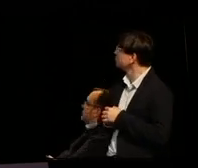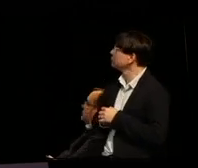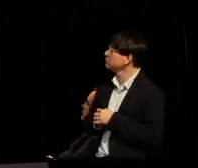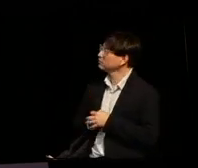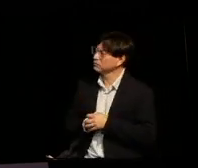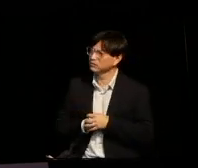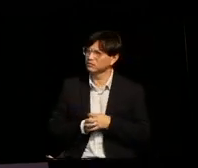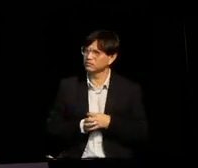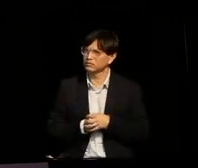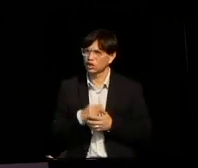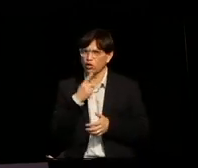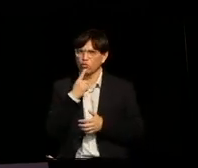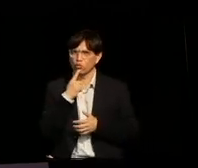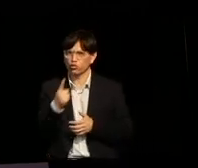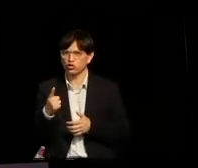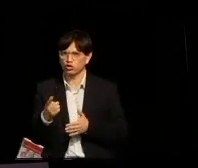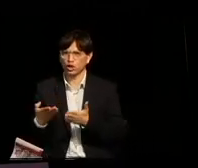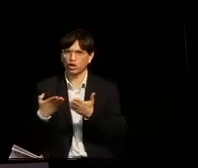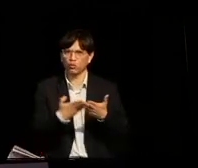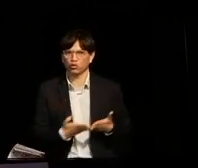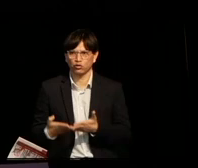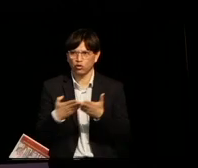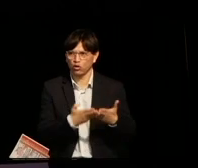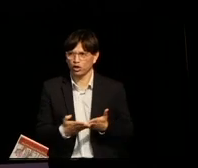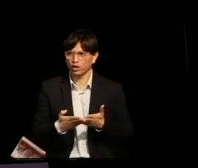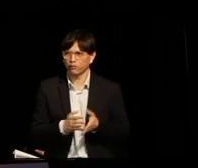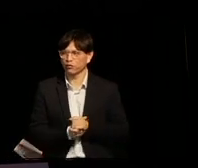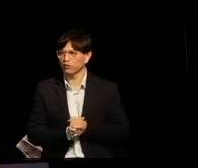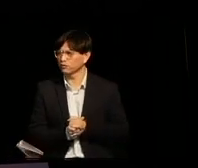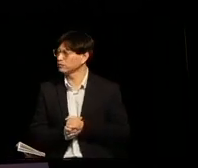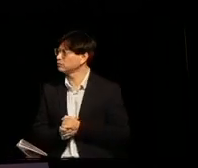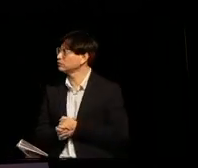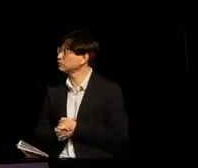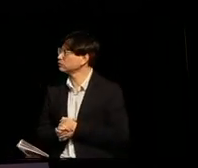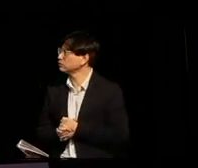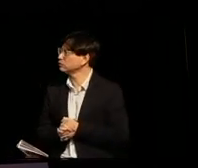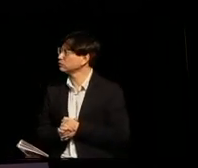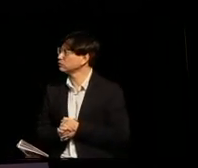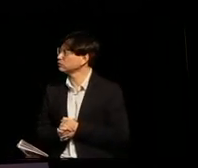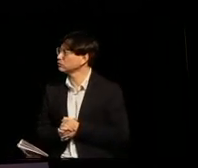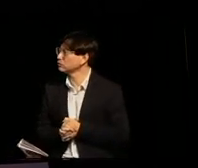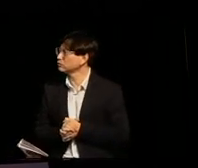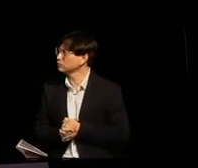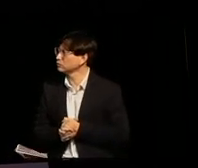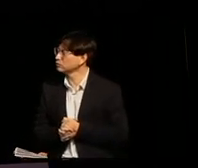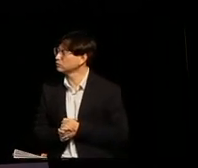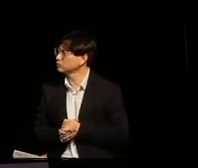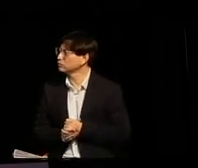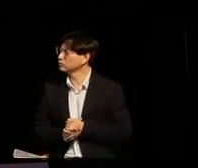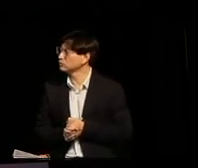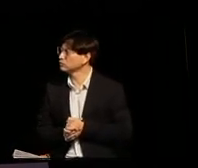come vi dicevo questo strumento presuppone il vademecum del per i catechisti sull'iniziativa